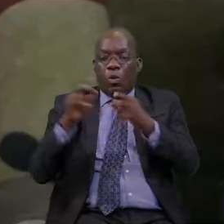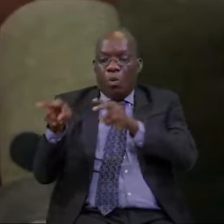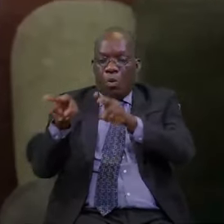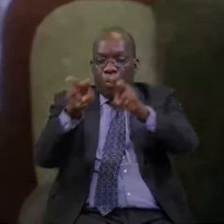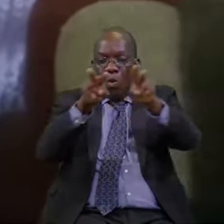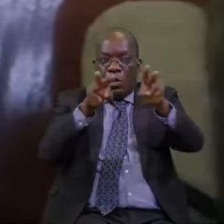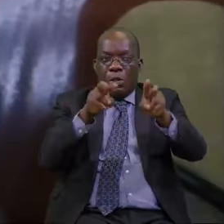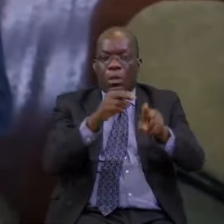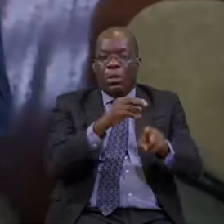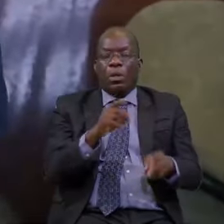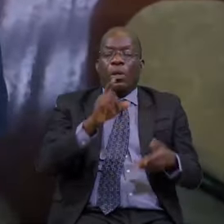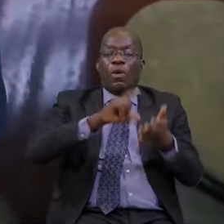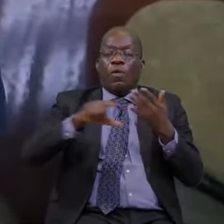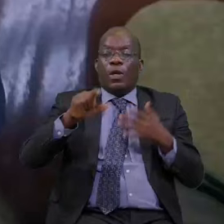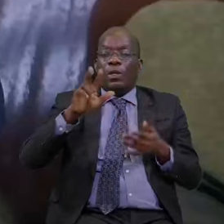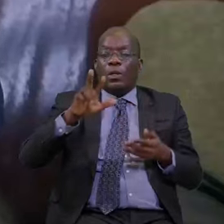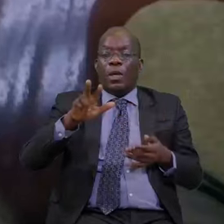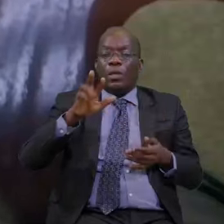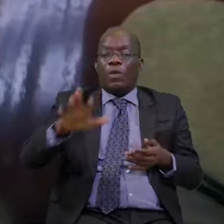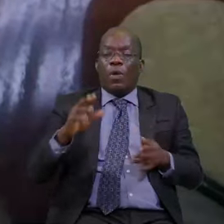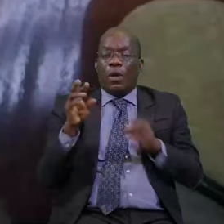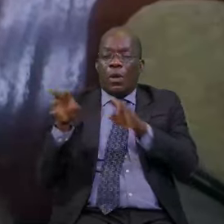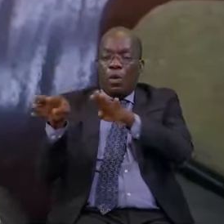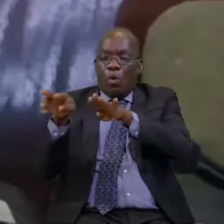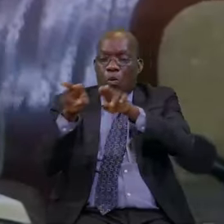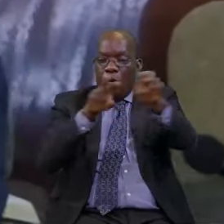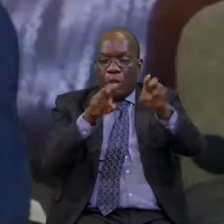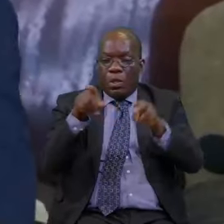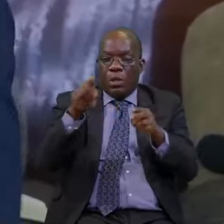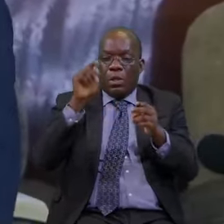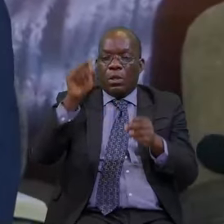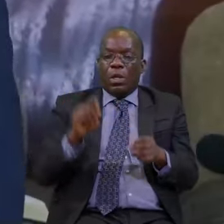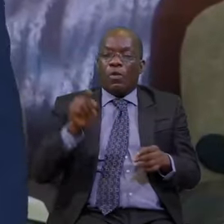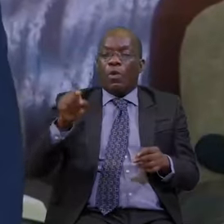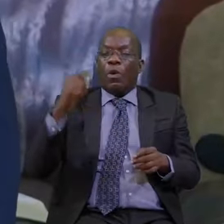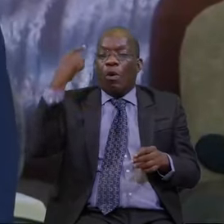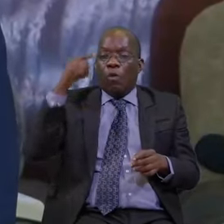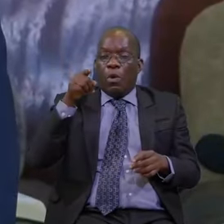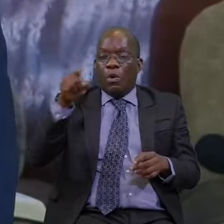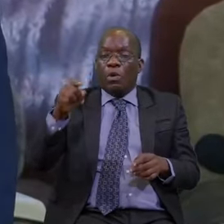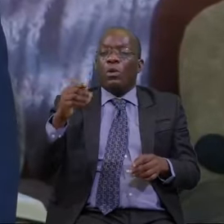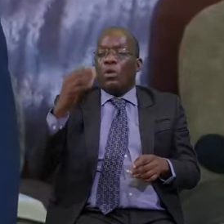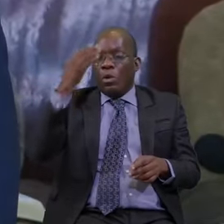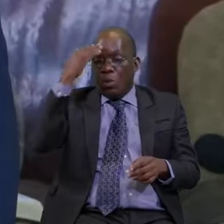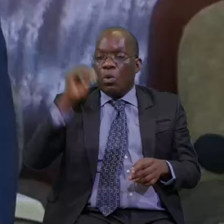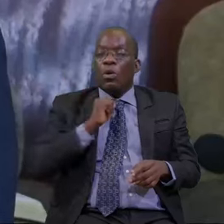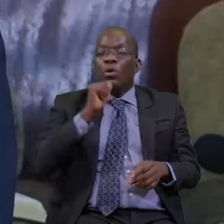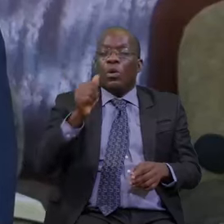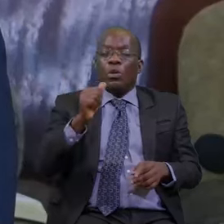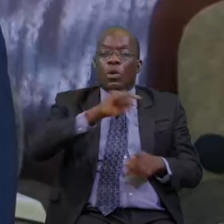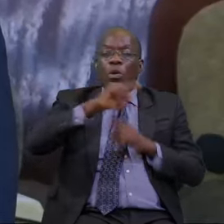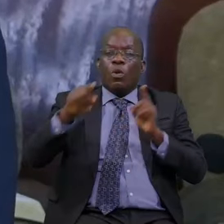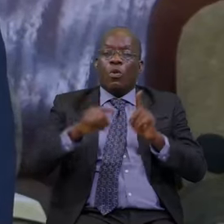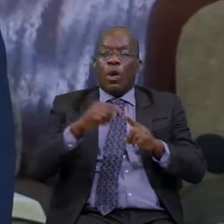35. 35 dit, veillez donc, car vous le savez quand viendra